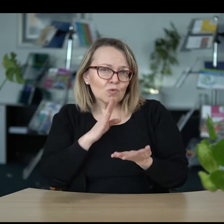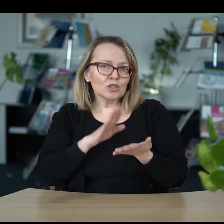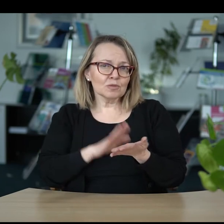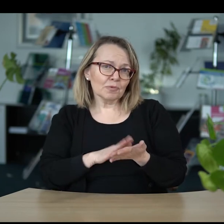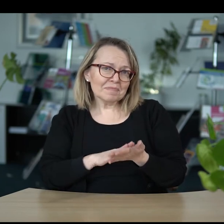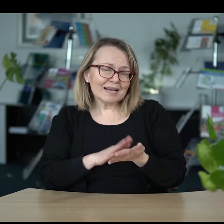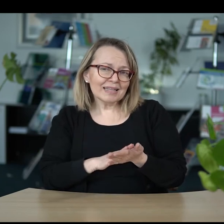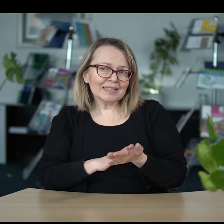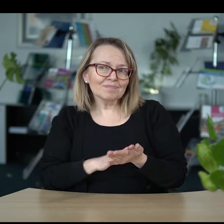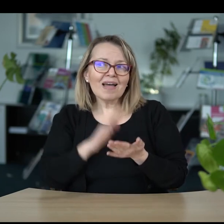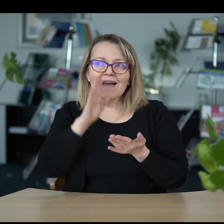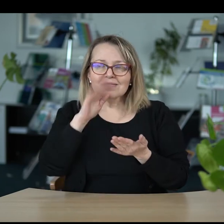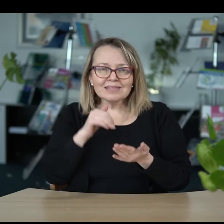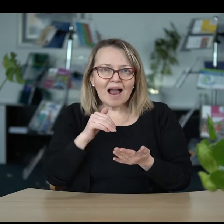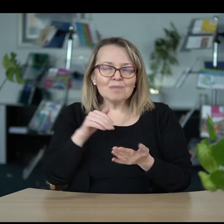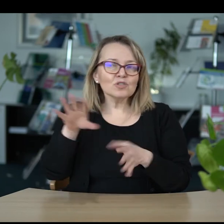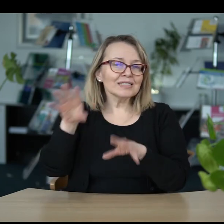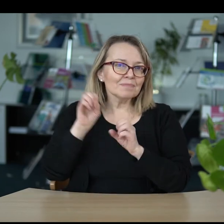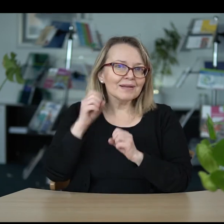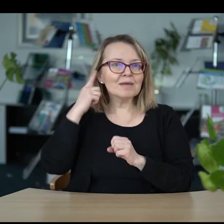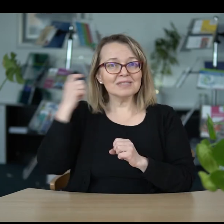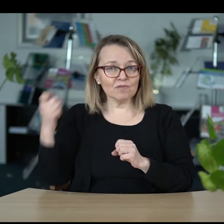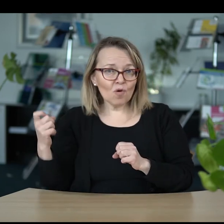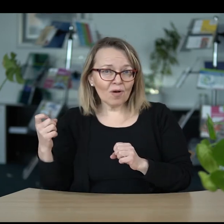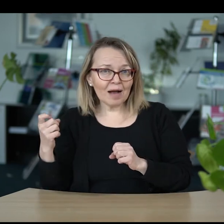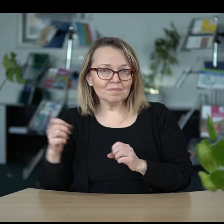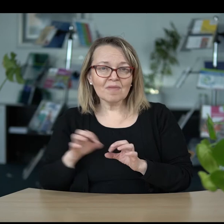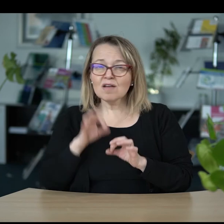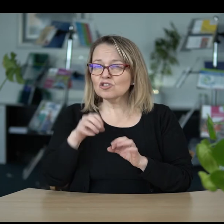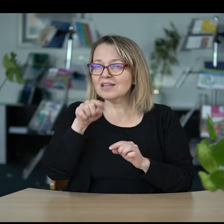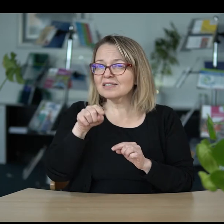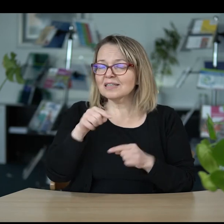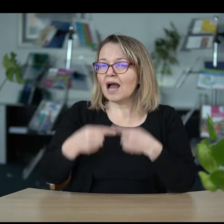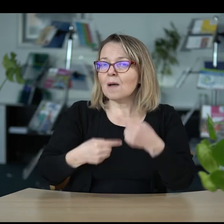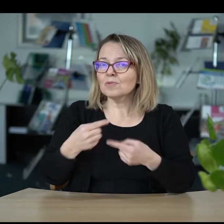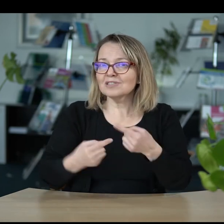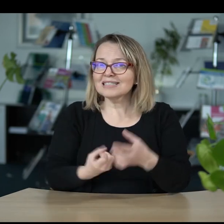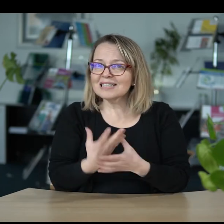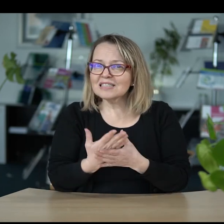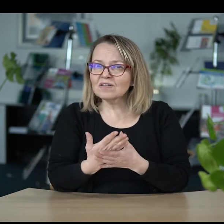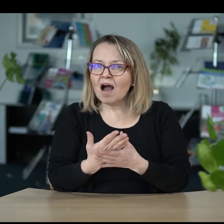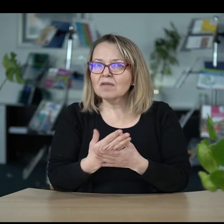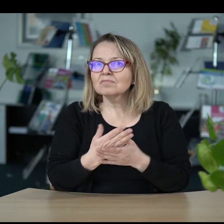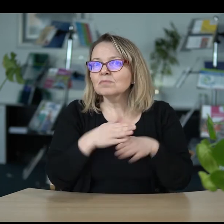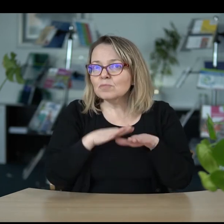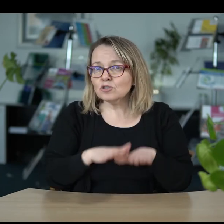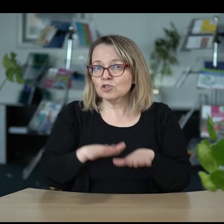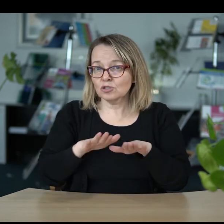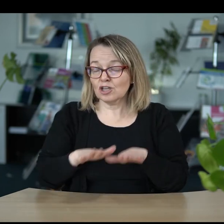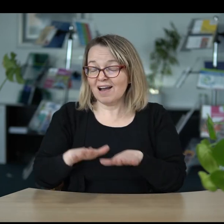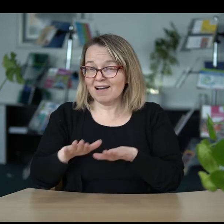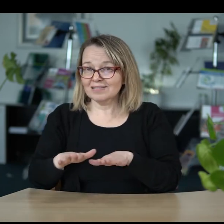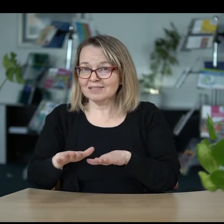Kaj je to naglušnost? Naglušnost je slabši sprejem zvoka, včasih se